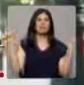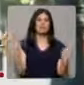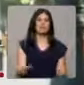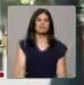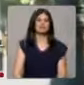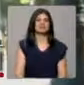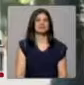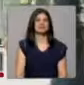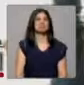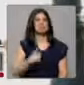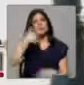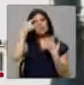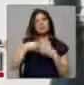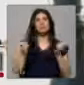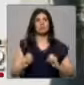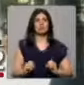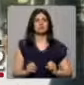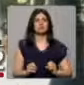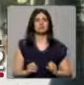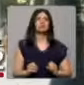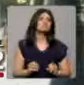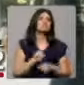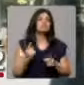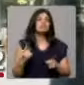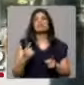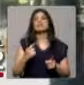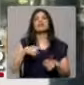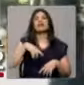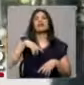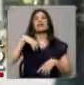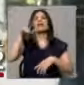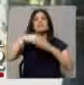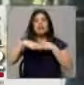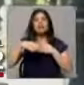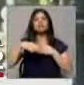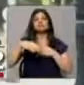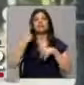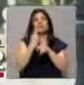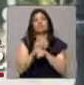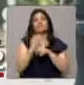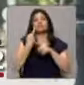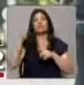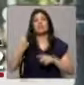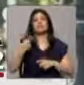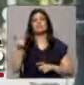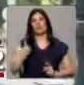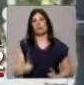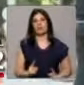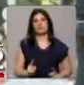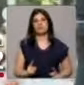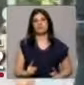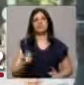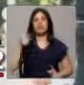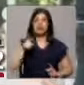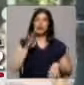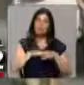Είναι το μόνο σίγουρο δηλαδή. Δεν υπάρχει, γιατί κανείς δεν πειράζει εκείνο που πρέπει να πειράξει. Γι' αυτό και